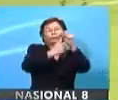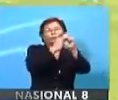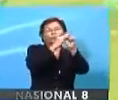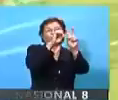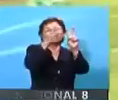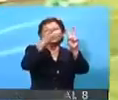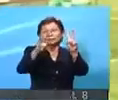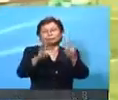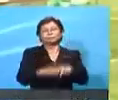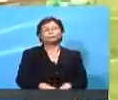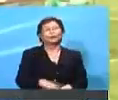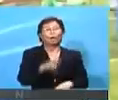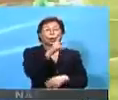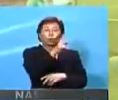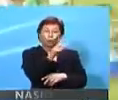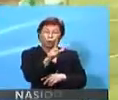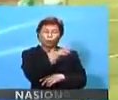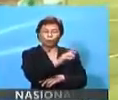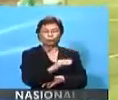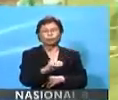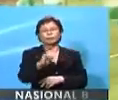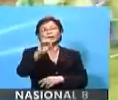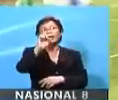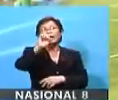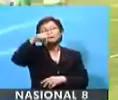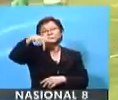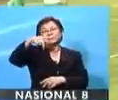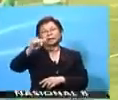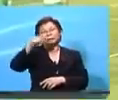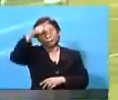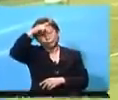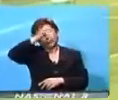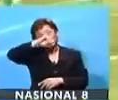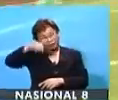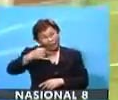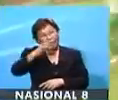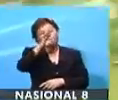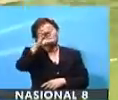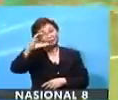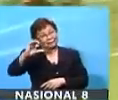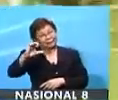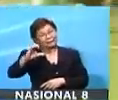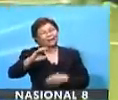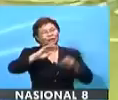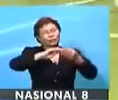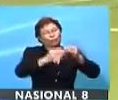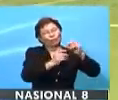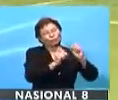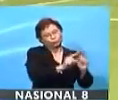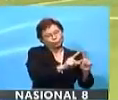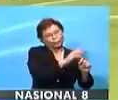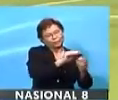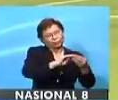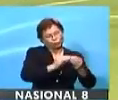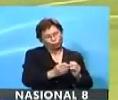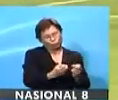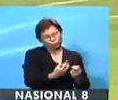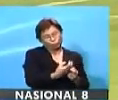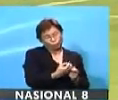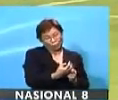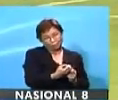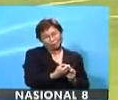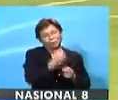2016, manakala Kuala Lumpur dan SPA Putrajaya FC yang menduduki tangga ke-11 dan 12 Liga